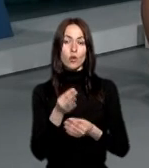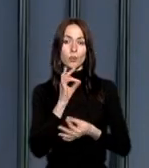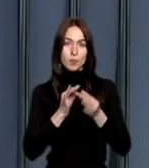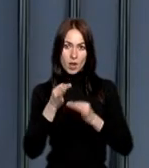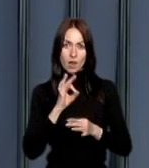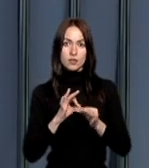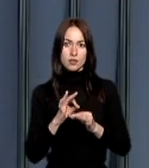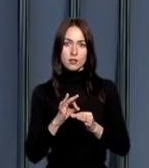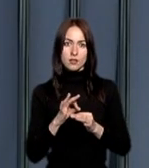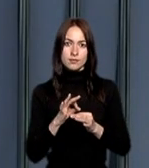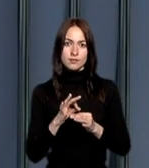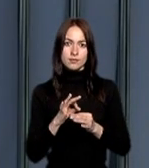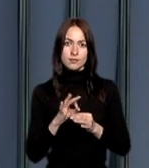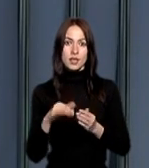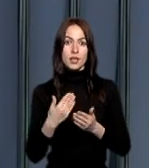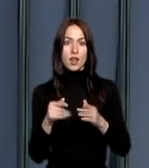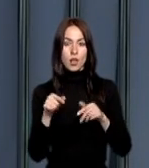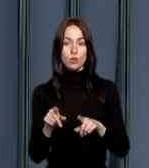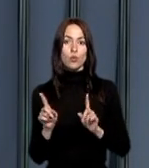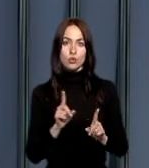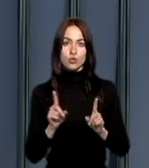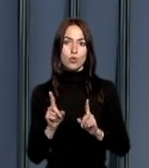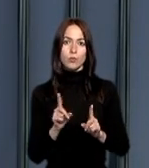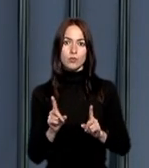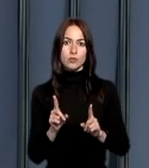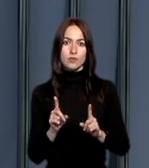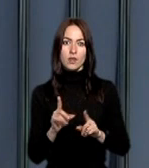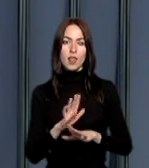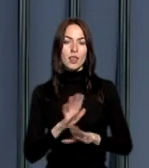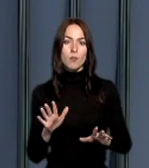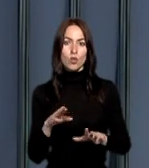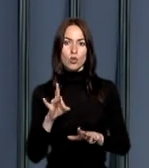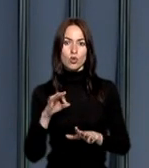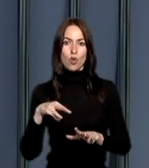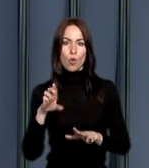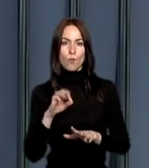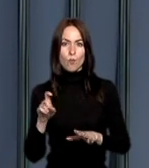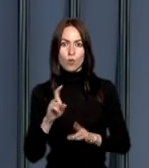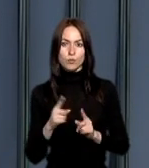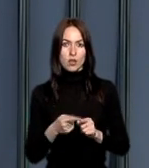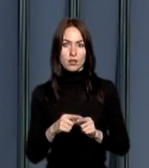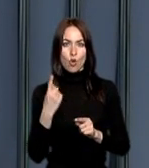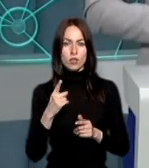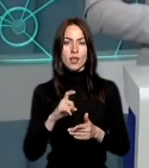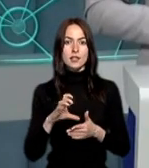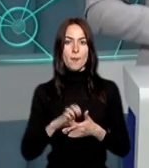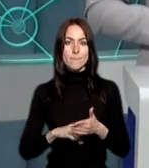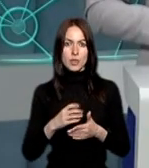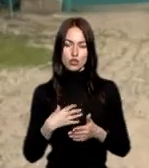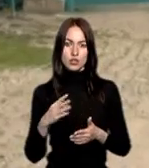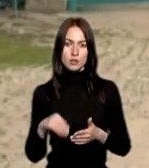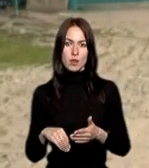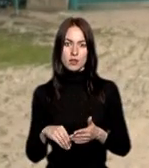препарати, антикоагулянти, для того, щоб не було тромбозів, тому що це є одна з причин